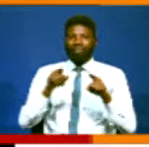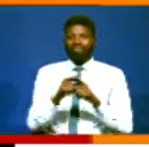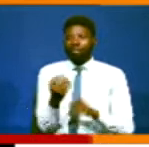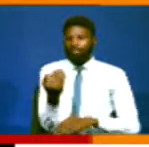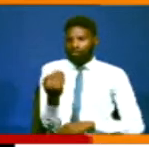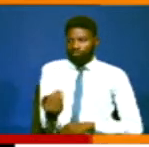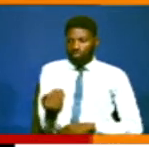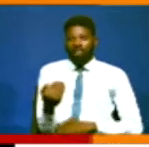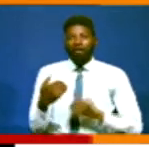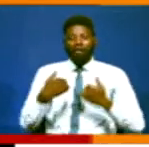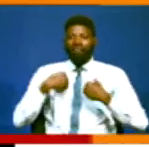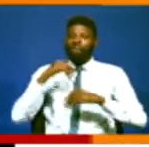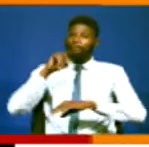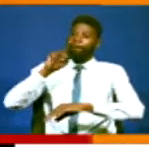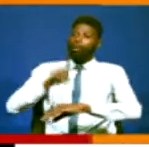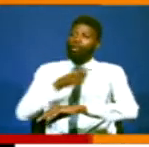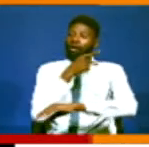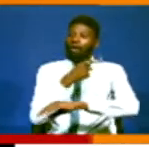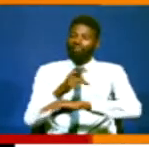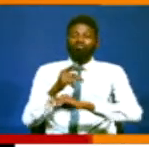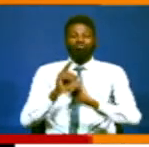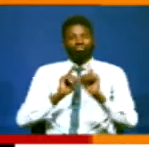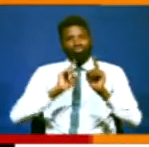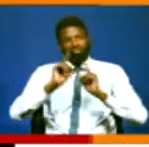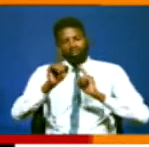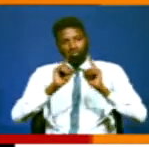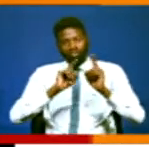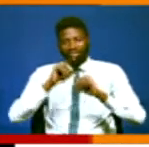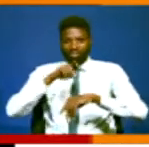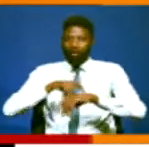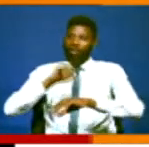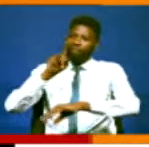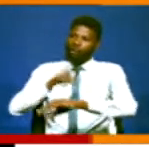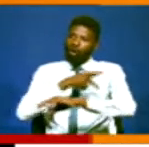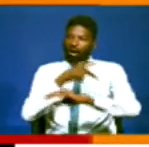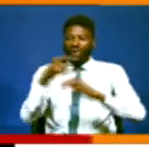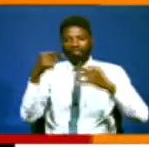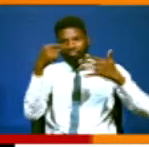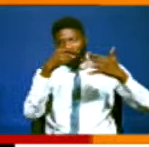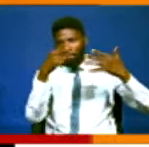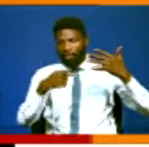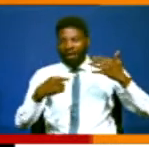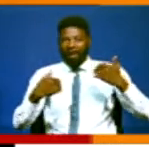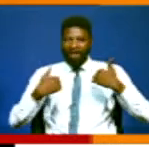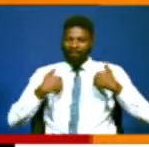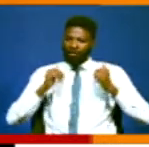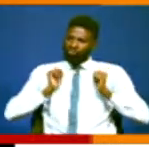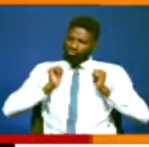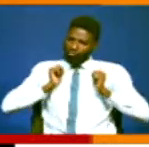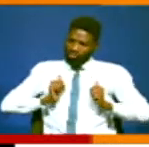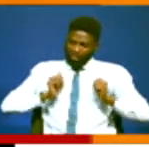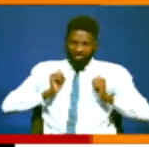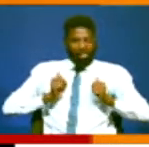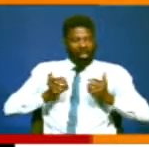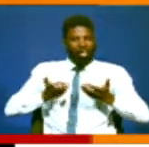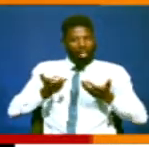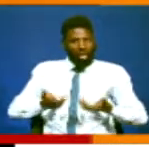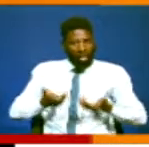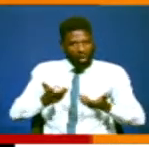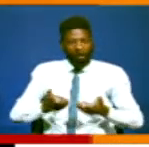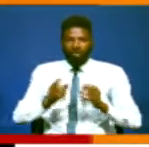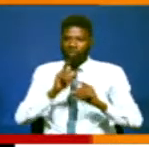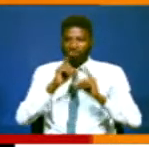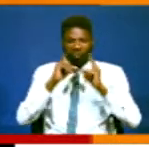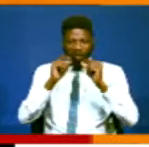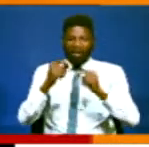shairi. Yule mtoto katika lile shairi lake alikuwa amebeba mkoba, yani bag, na alikuwa analalamika, anasema kwamba anabeba